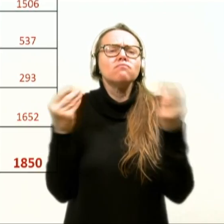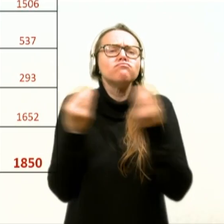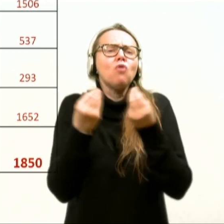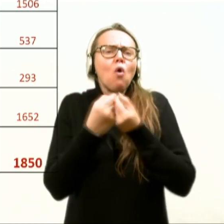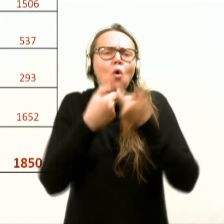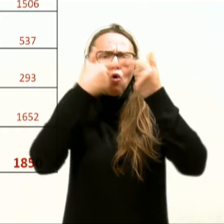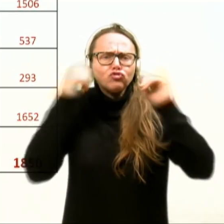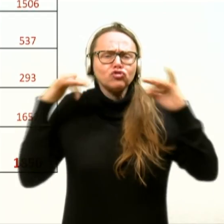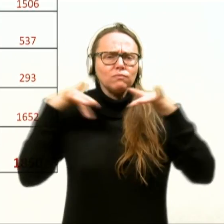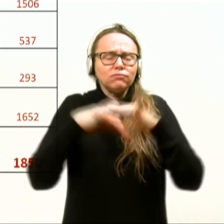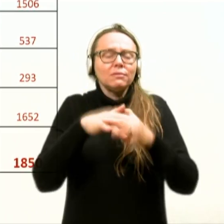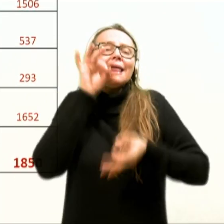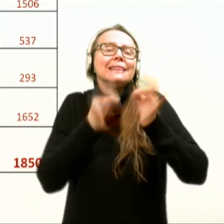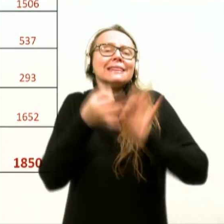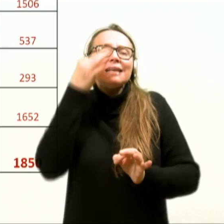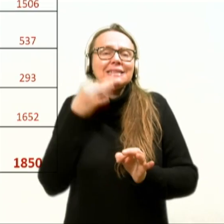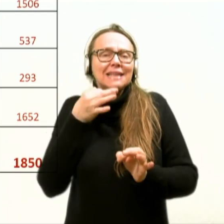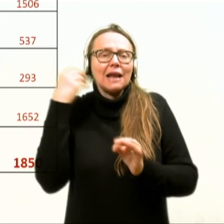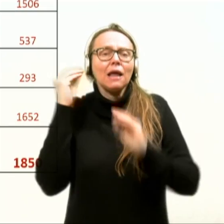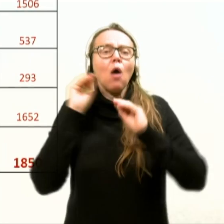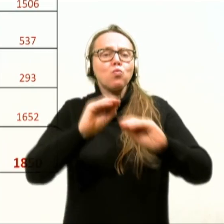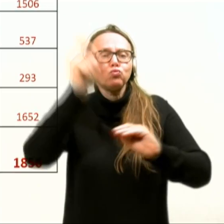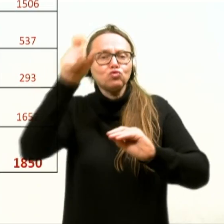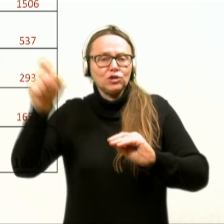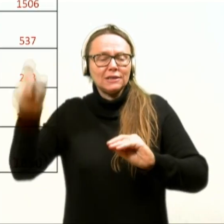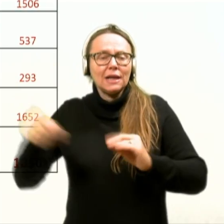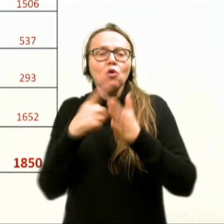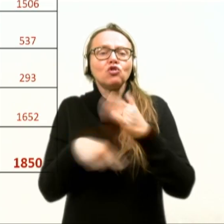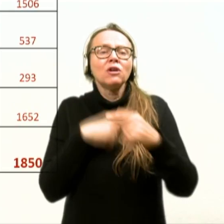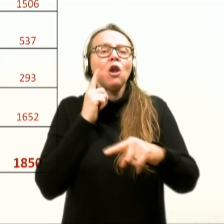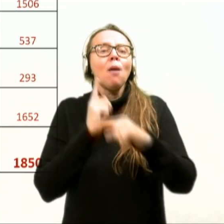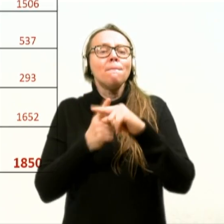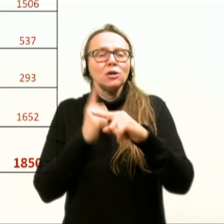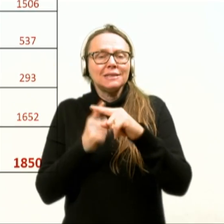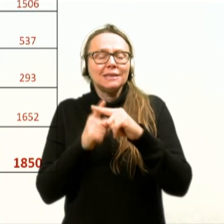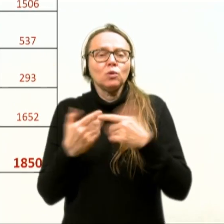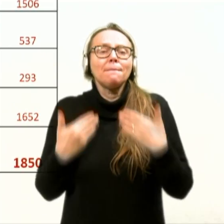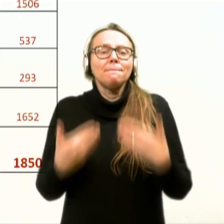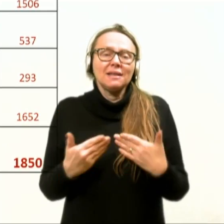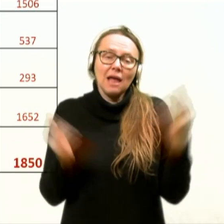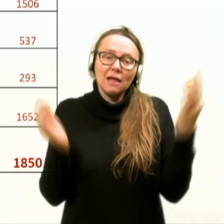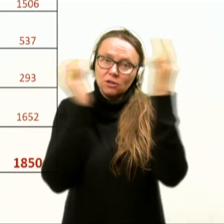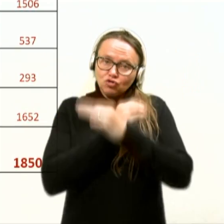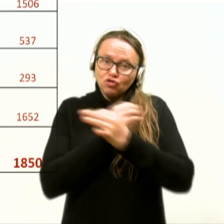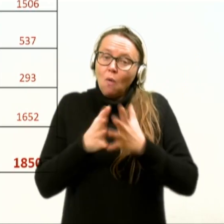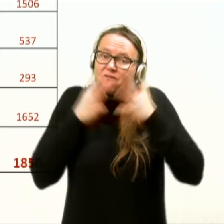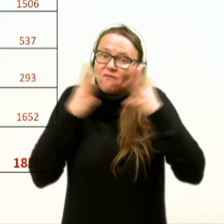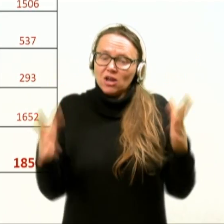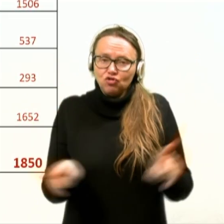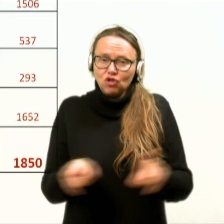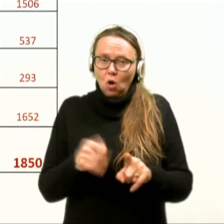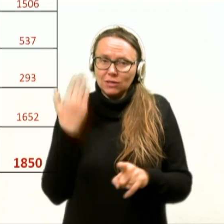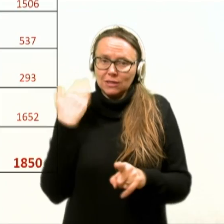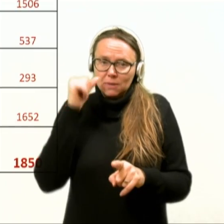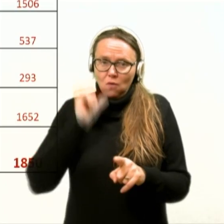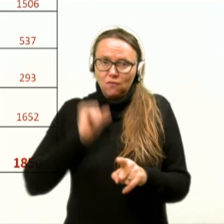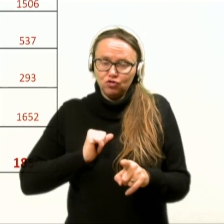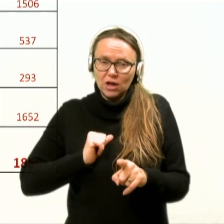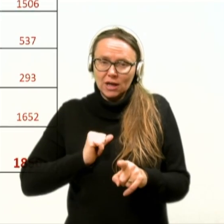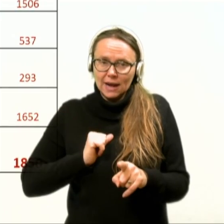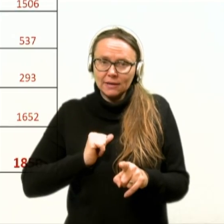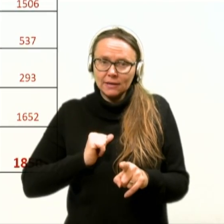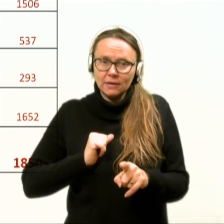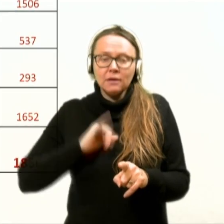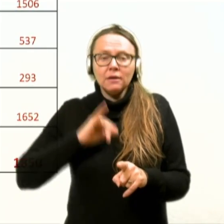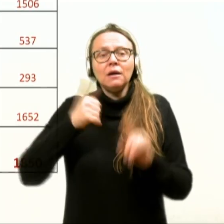množičnega testiranja učiteljev. Število pozitivnih pa je danes žal večje, kot je bilo včeraj, in